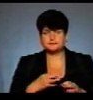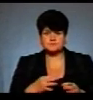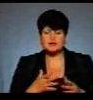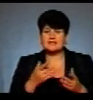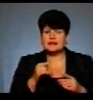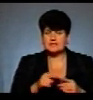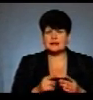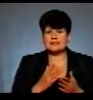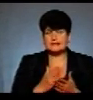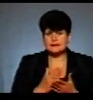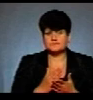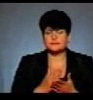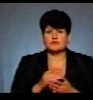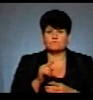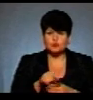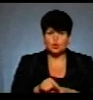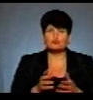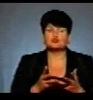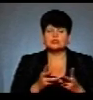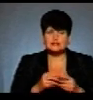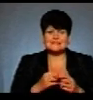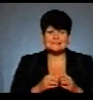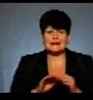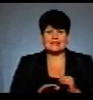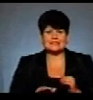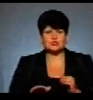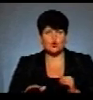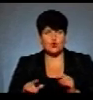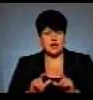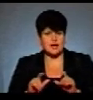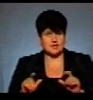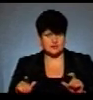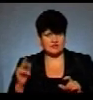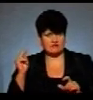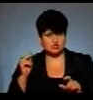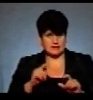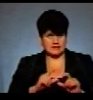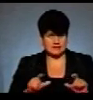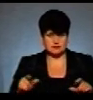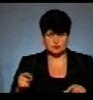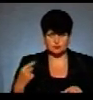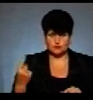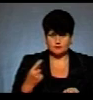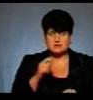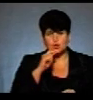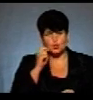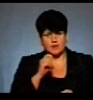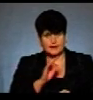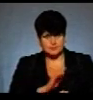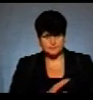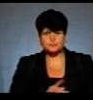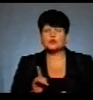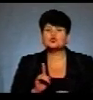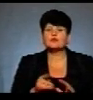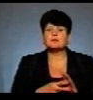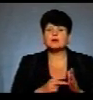іншій мірі існує, в тому числі серед школярів навчальних закладів Тернопільщини і України. Що саме